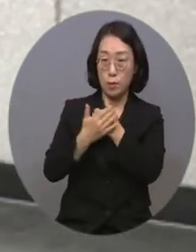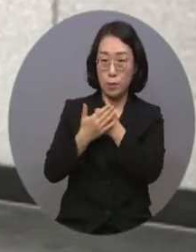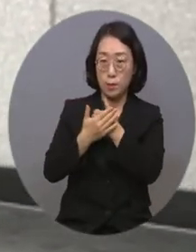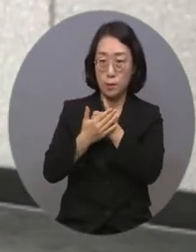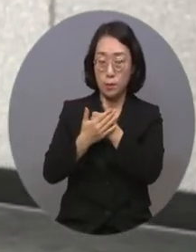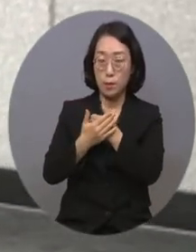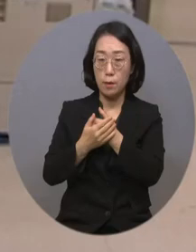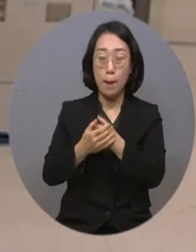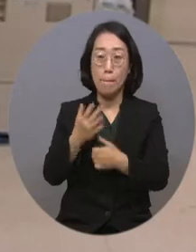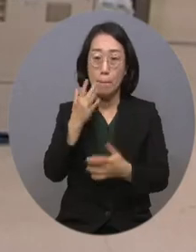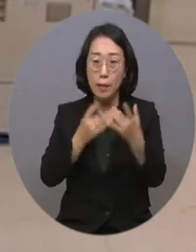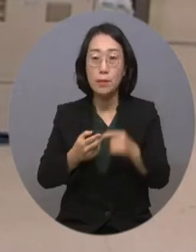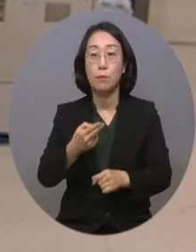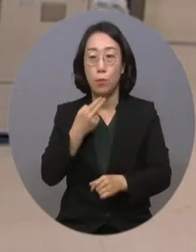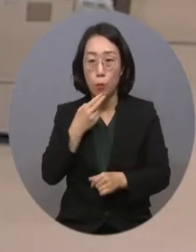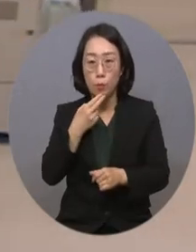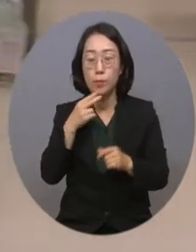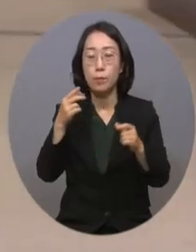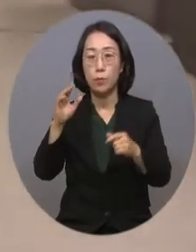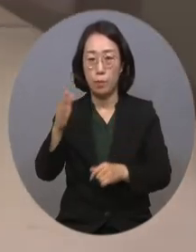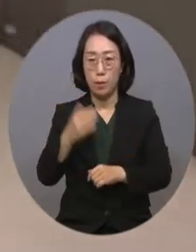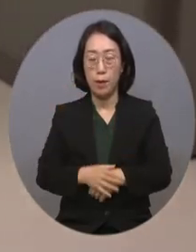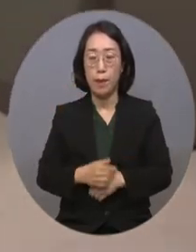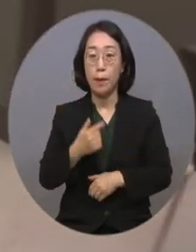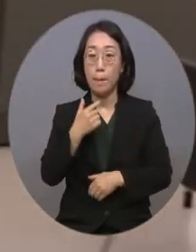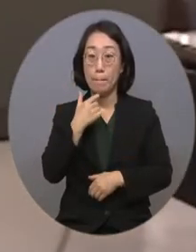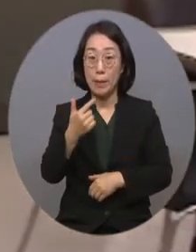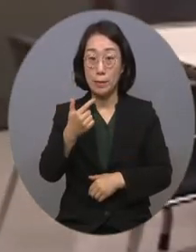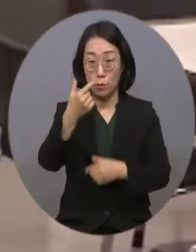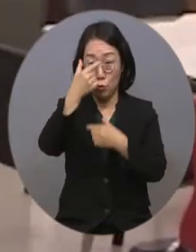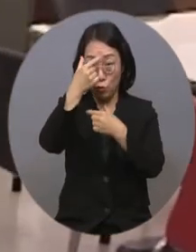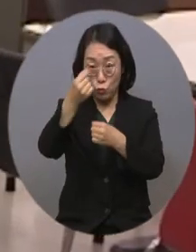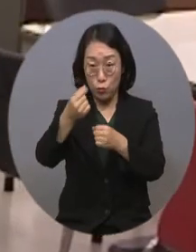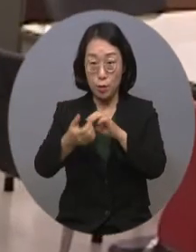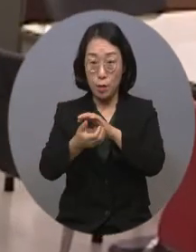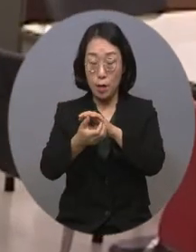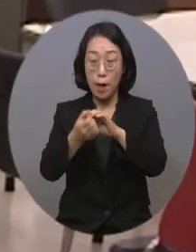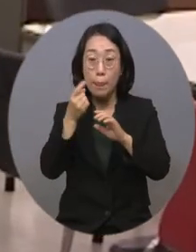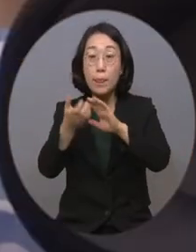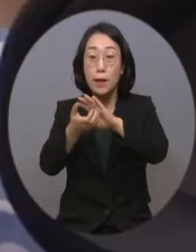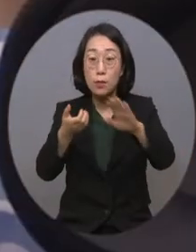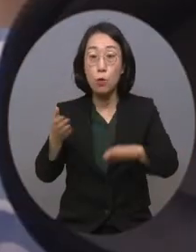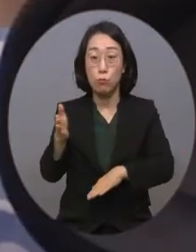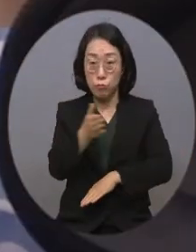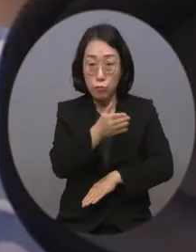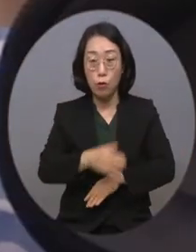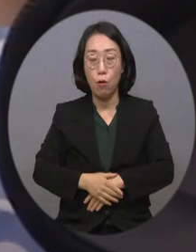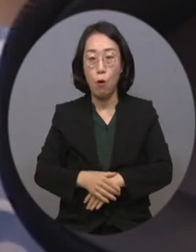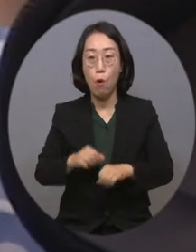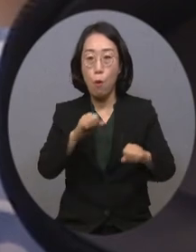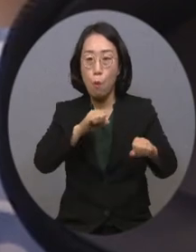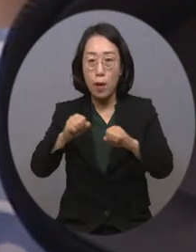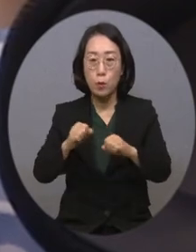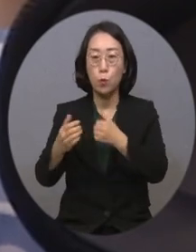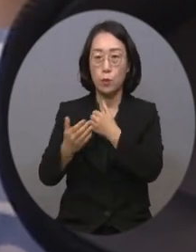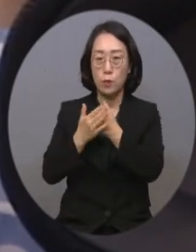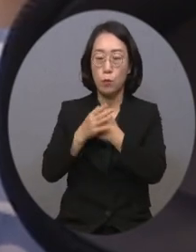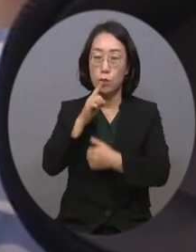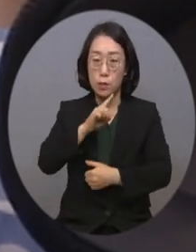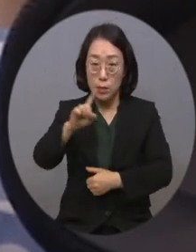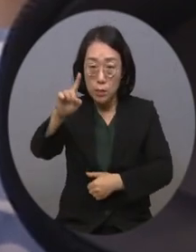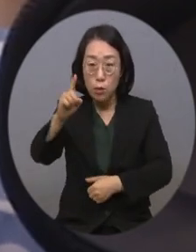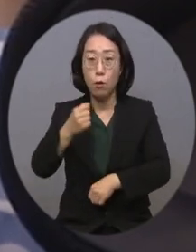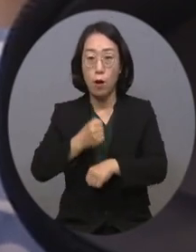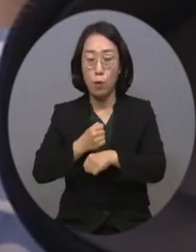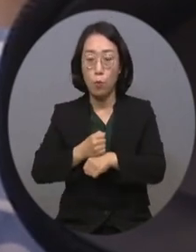줄일 수 있게 됩니다 만 6세 생일이 속하는 달의 전달 부터 장애인활동지원 신청을 할 수 있도록 해